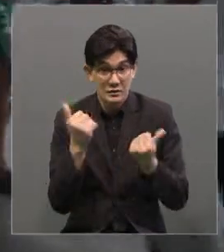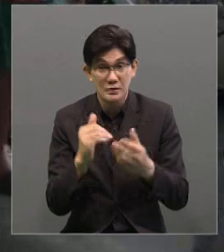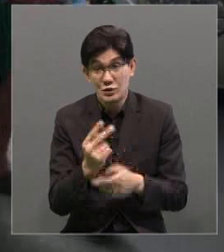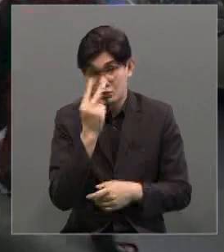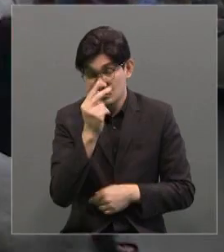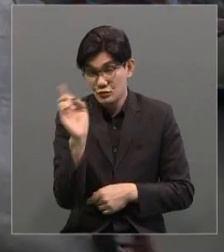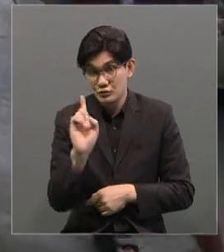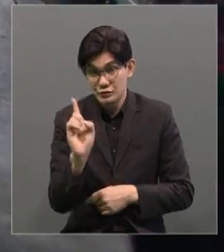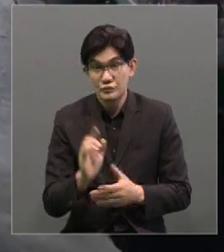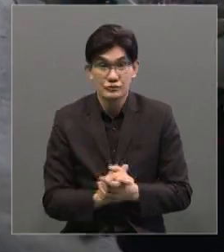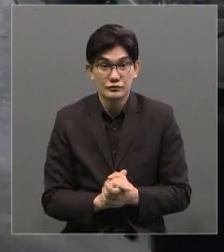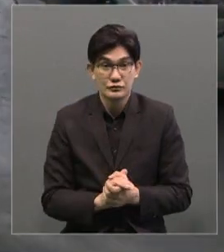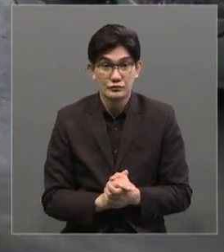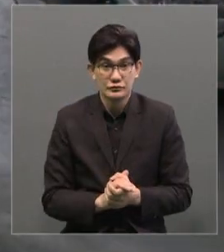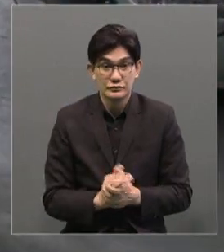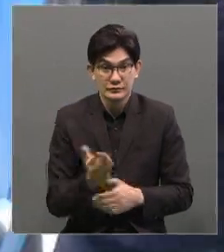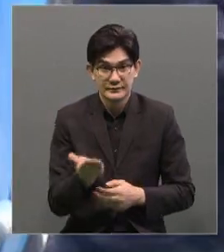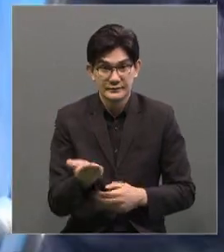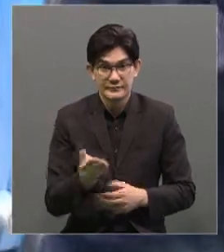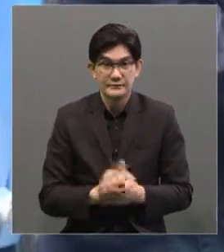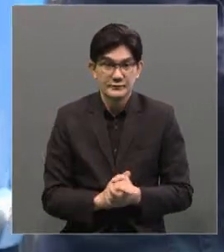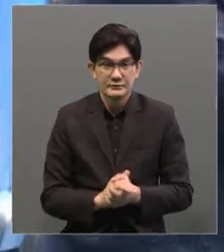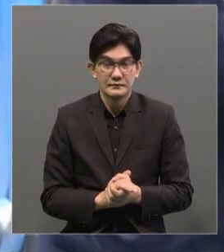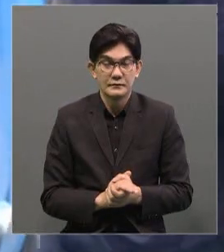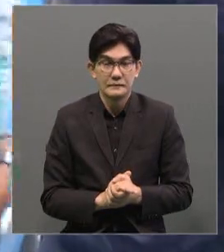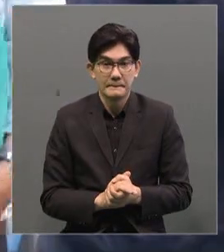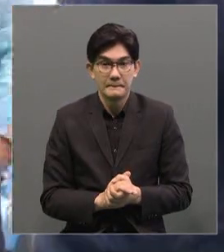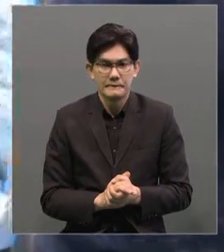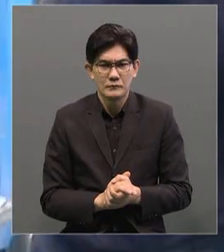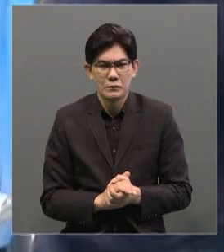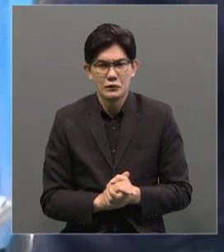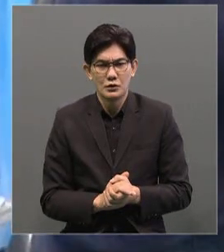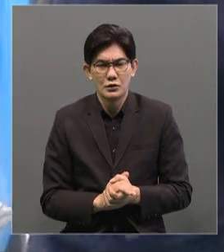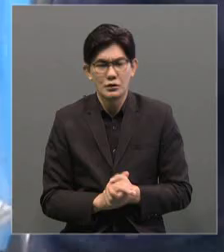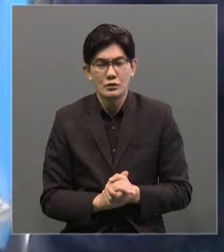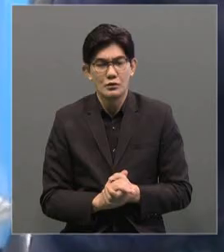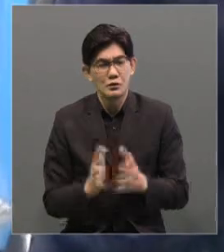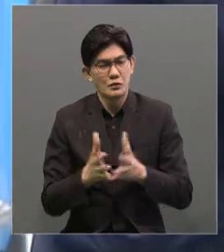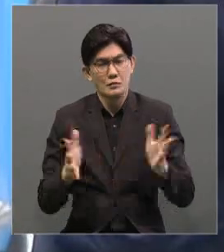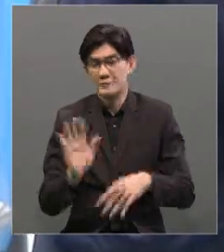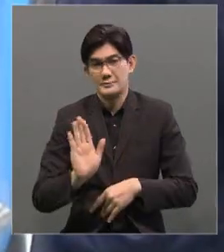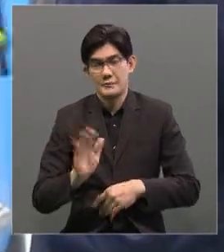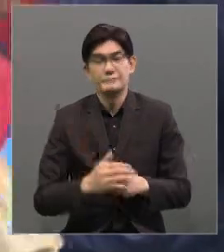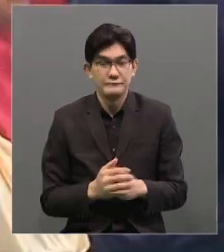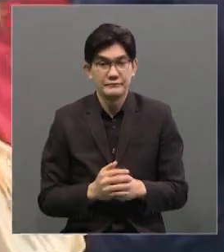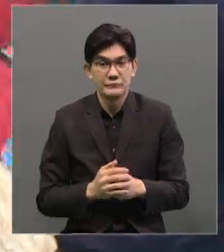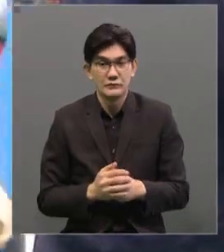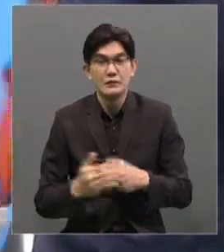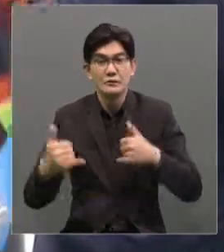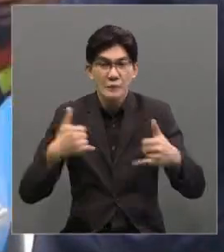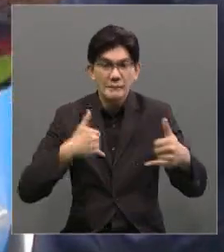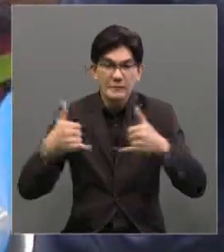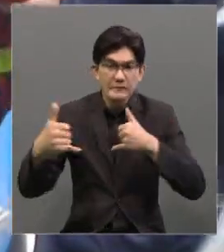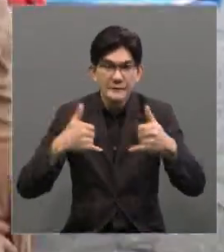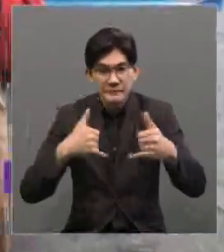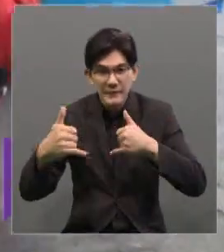ชมไปดูบรรยากาศนี่ค่ะถือว่าไม่แน่นมากนะคะพี่มิ้ม ใช่ ก็คือยังคงทยอยเดินทางกลับ